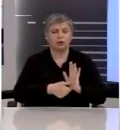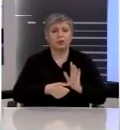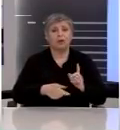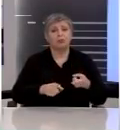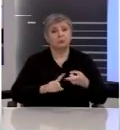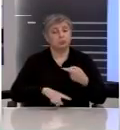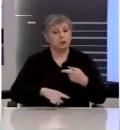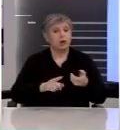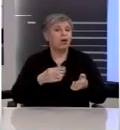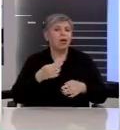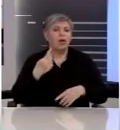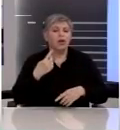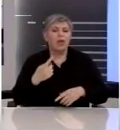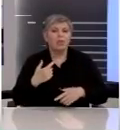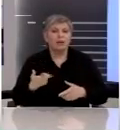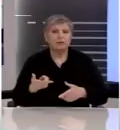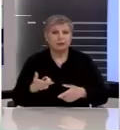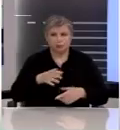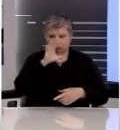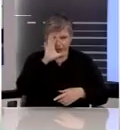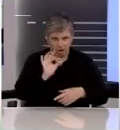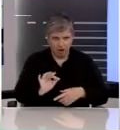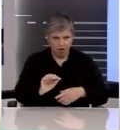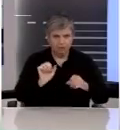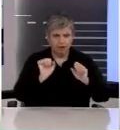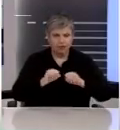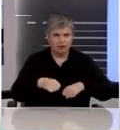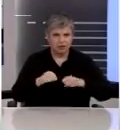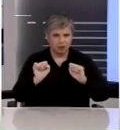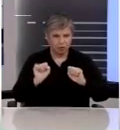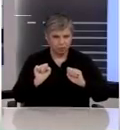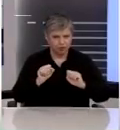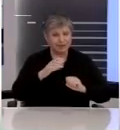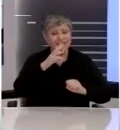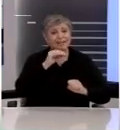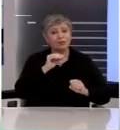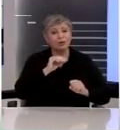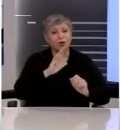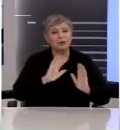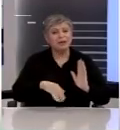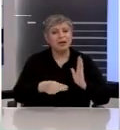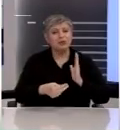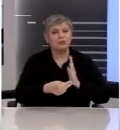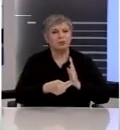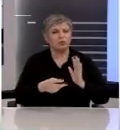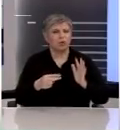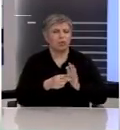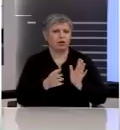εξουσιοδότησης. Και ζήτησε με έγγραφο τον Αύγουστο, τέλη Αυγούστου του 2016,